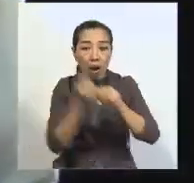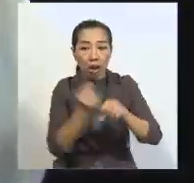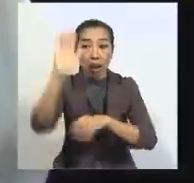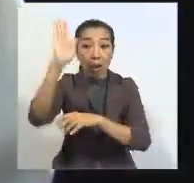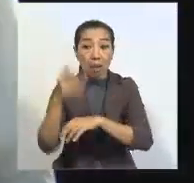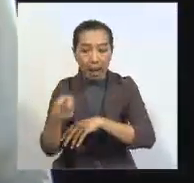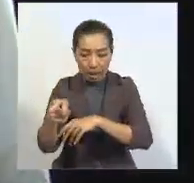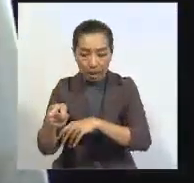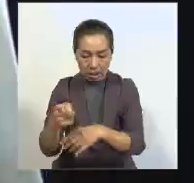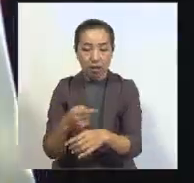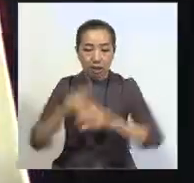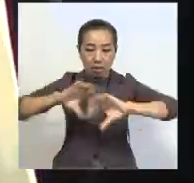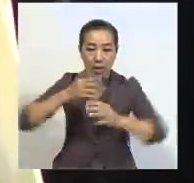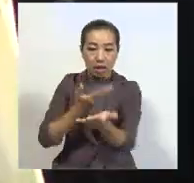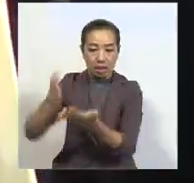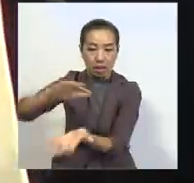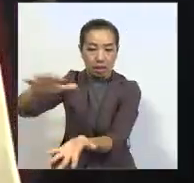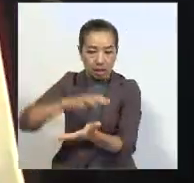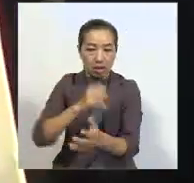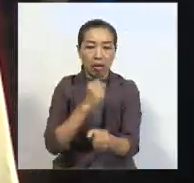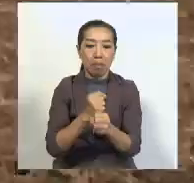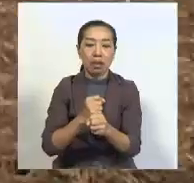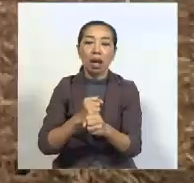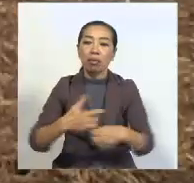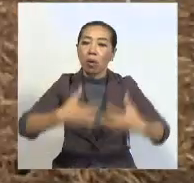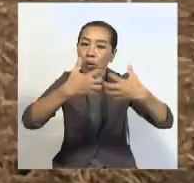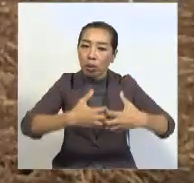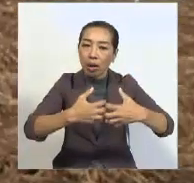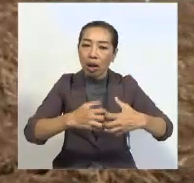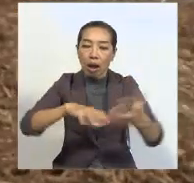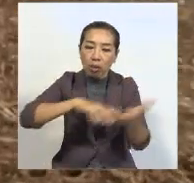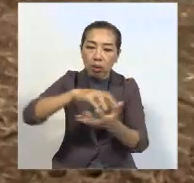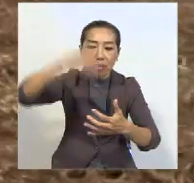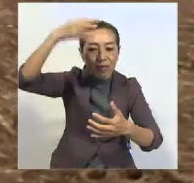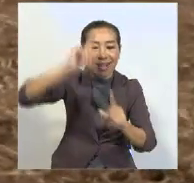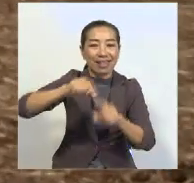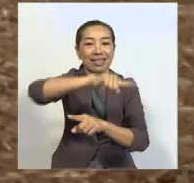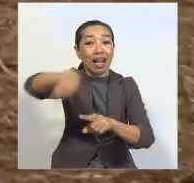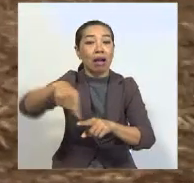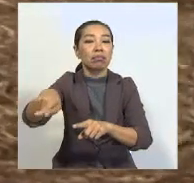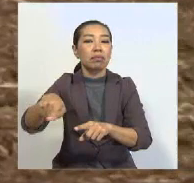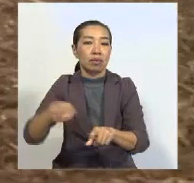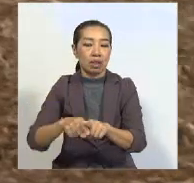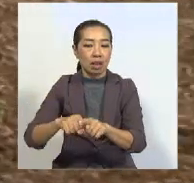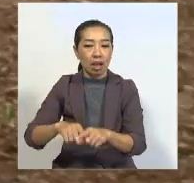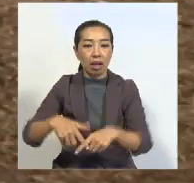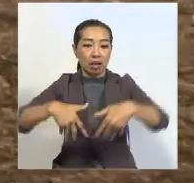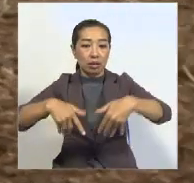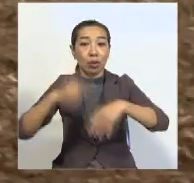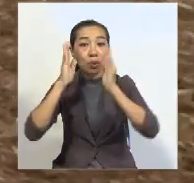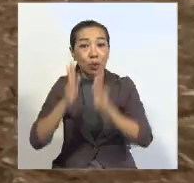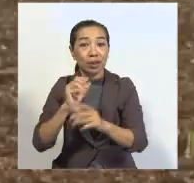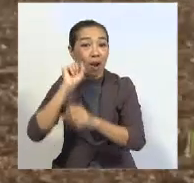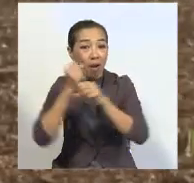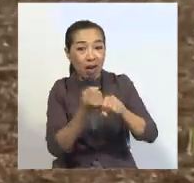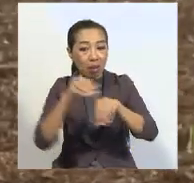ให้โรงงานแห่งนี้มีปริมาณอ้อยสดเข้าสู่โรงงานมากที่สุดของประเทศช่วยลดฝุ่นละอองขนาดเล็กที่เกิดจากการเผาวัสดุการเกษ